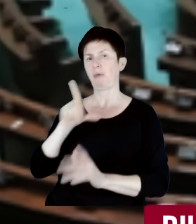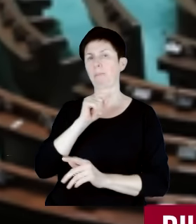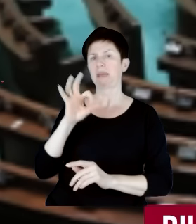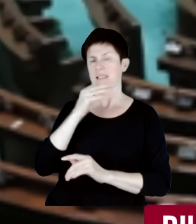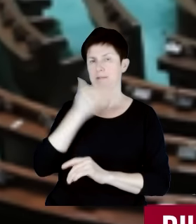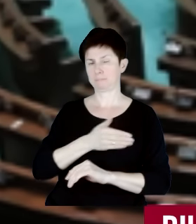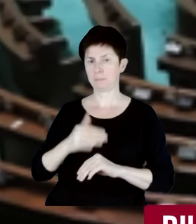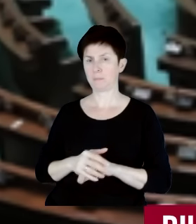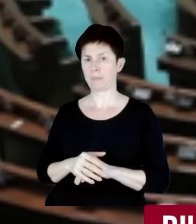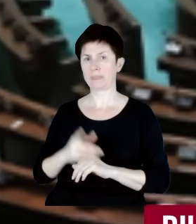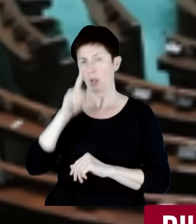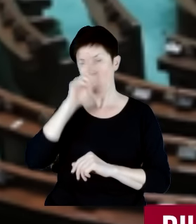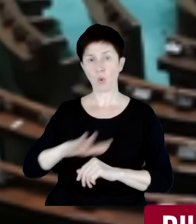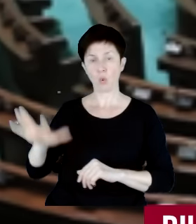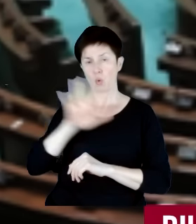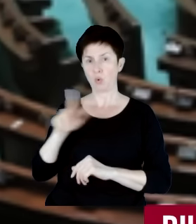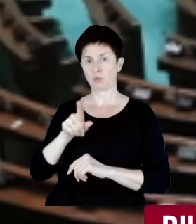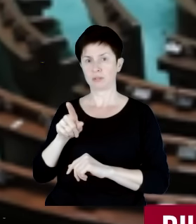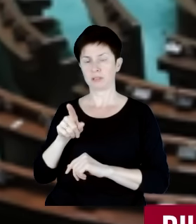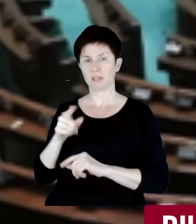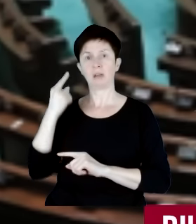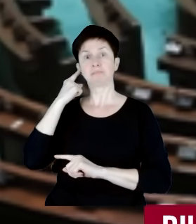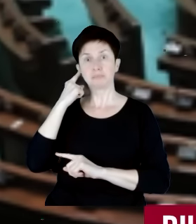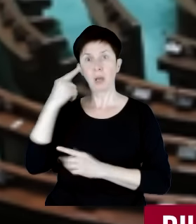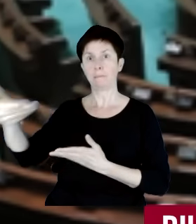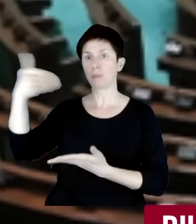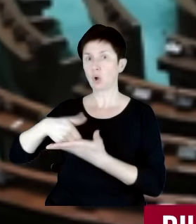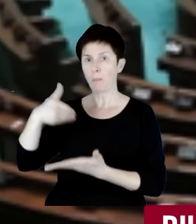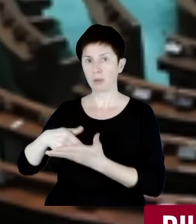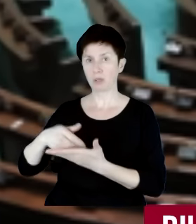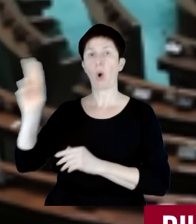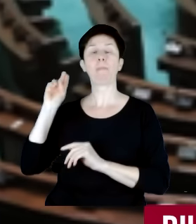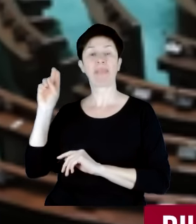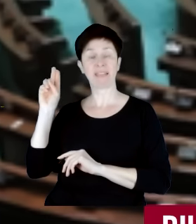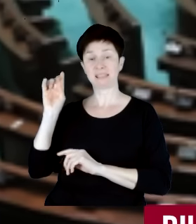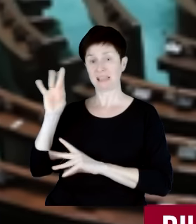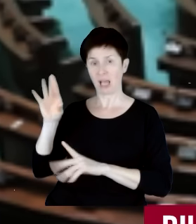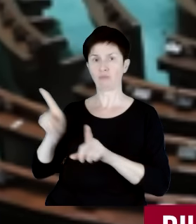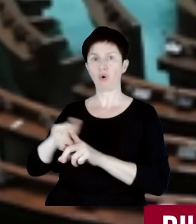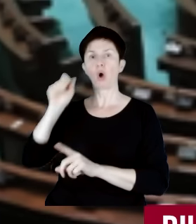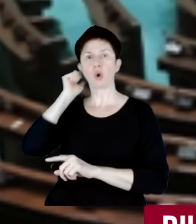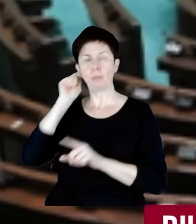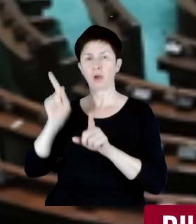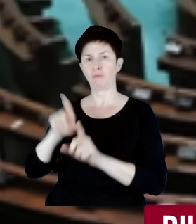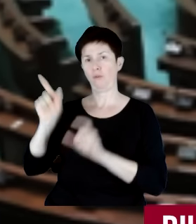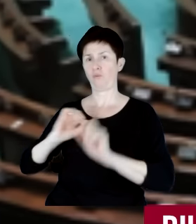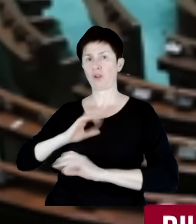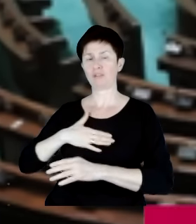ludzie otrzymali konkretne propozycje, obietnice w zasadzie. I kobiety właśnie, i przedsiębiorcy. Dzisiaj